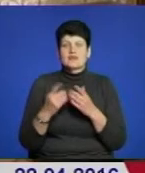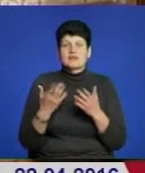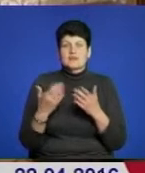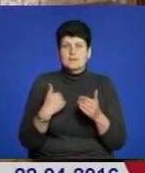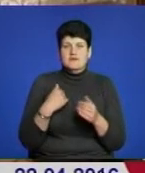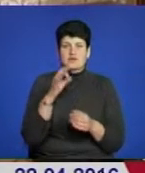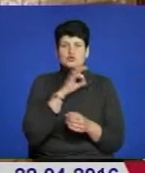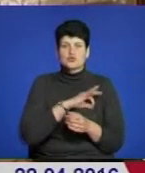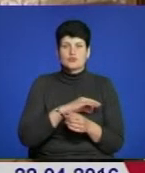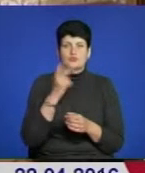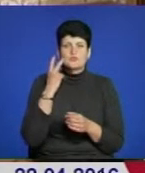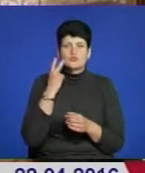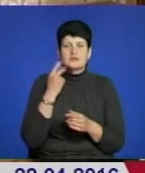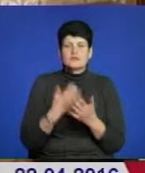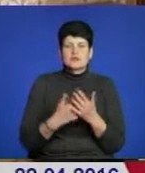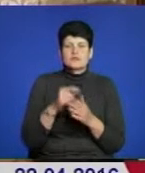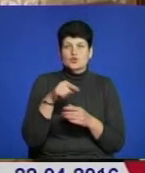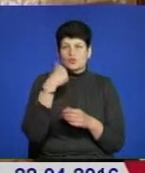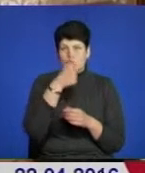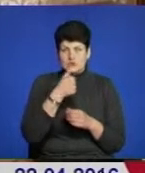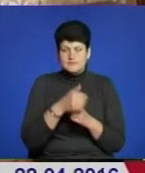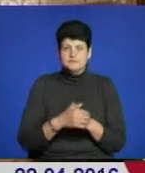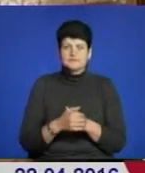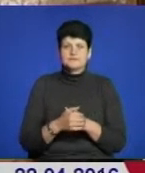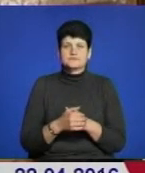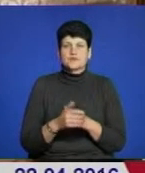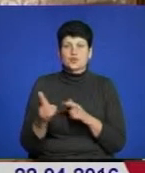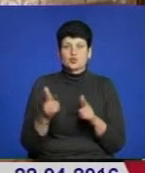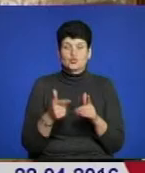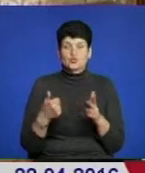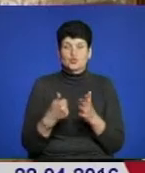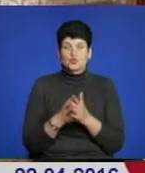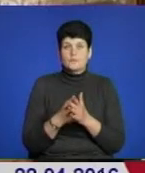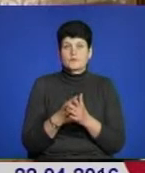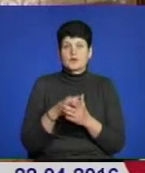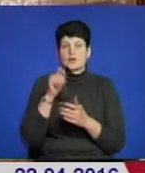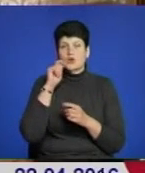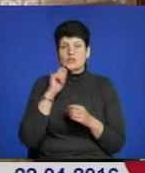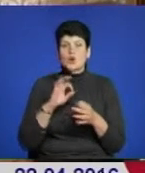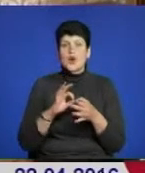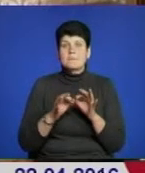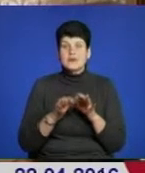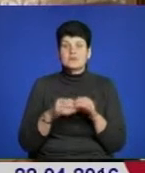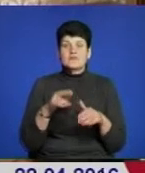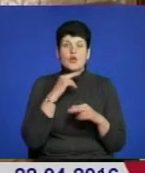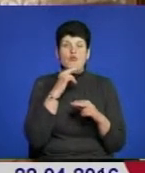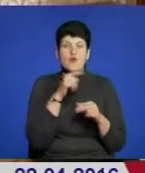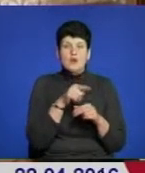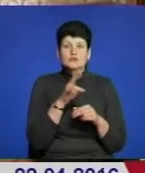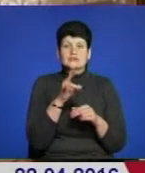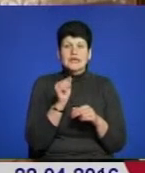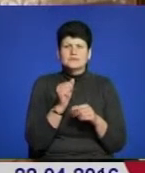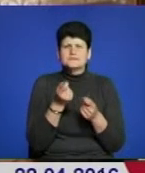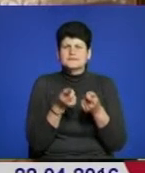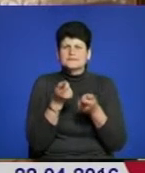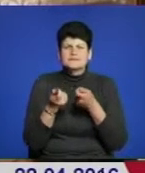ми використовуємо постійно. Так, наприклад, цього року, готуючись до Всеукраїнської олімпіади, ми звертали увагу на